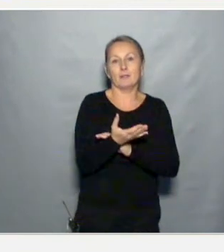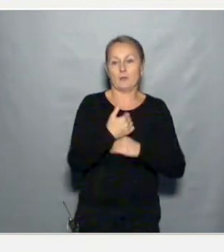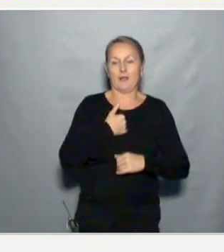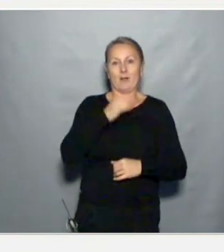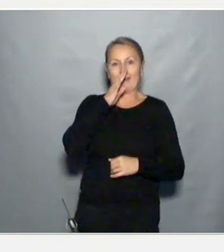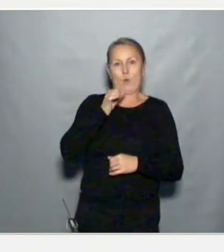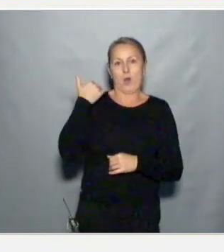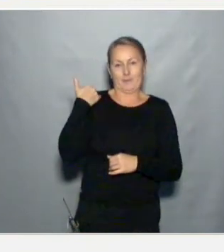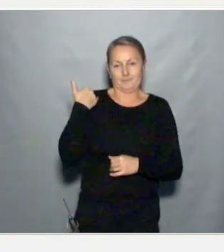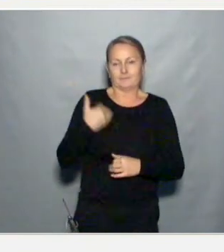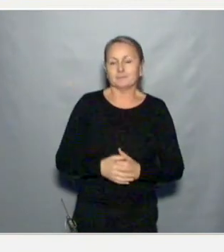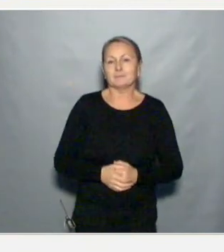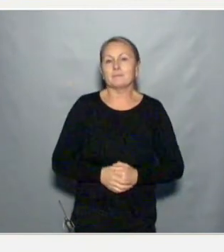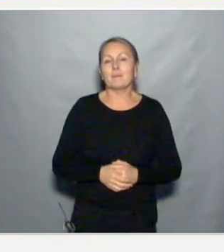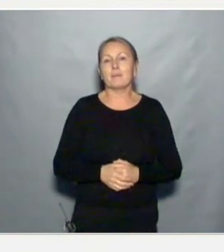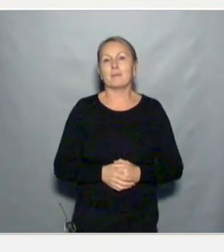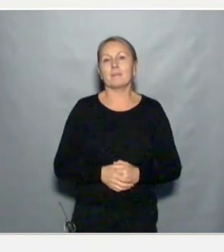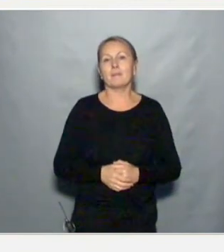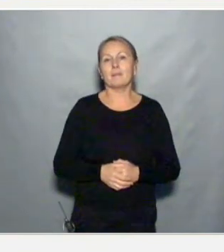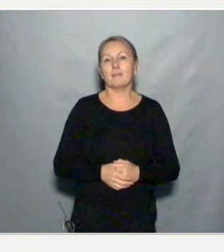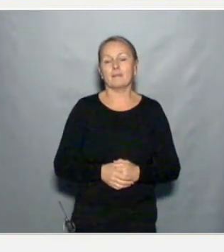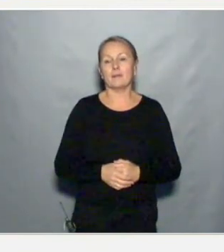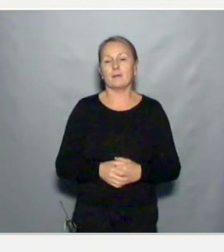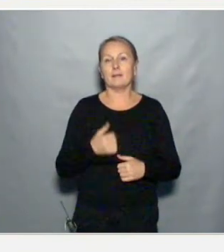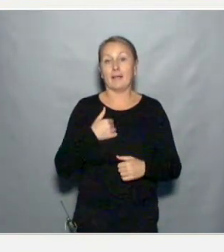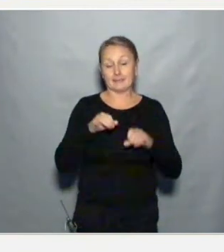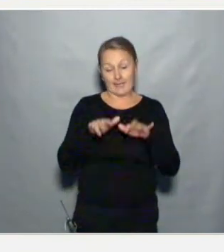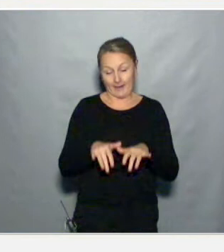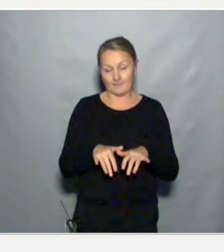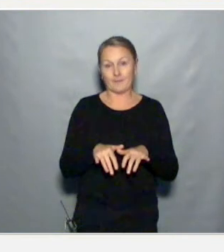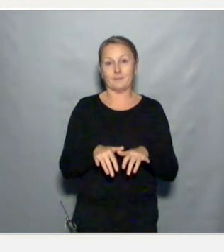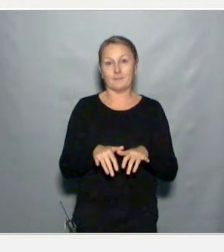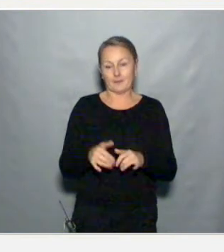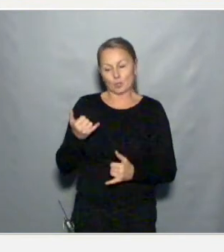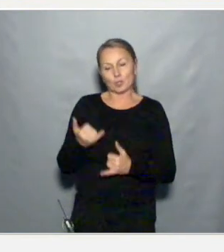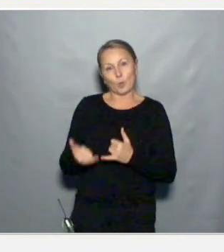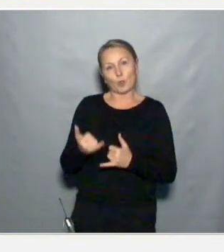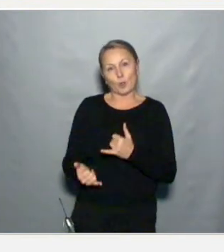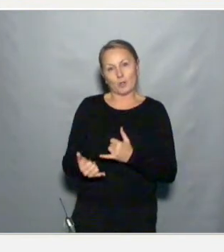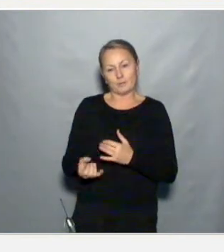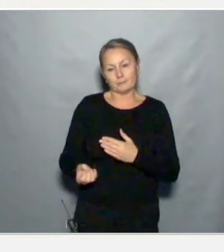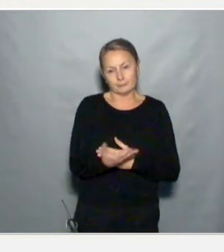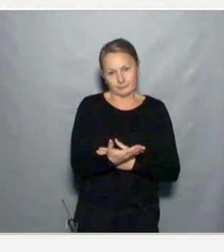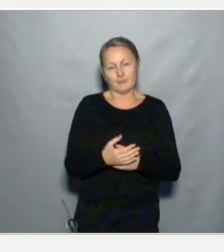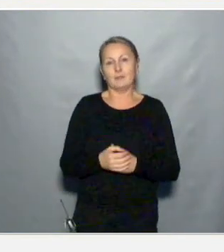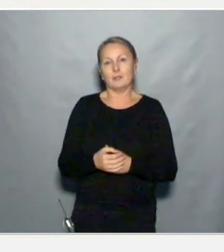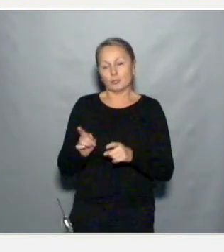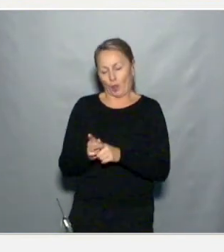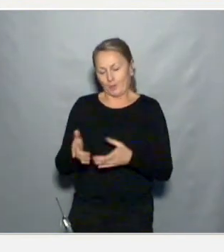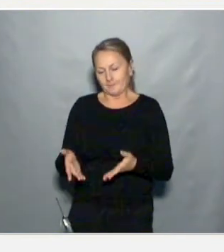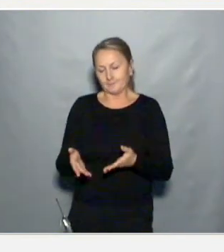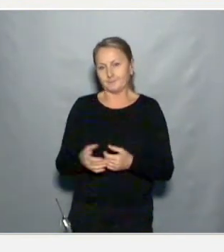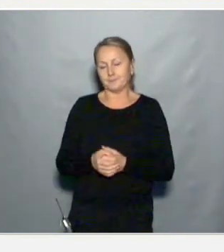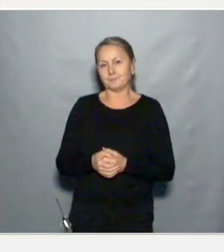9 år gammal. Och då skrev och lämnade jag in slutet som gick så här.